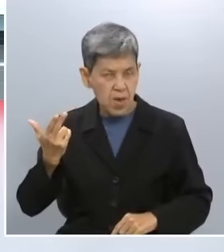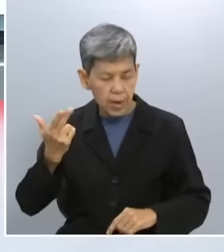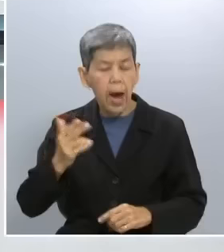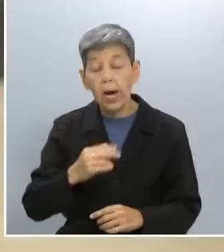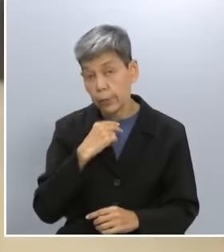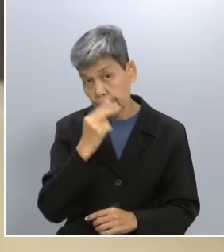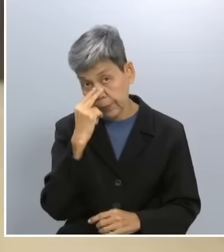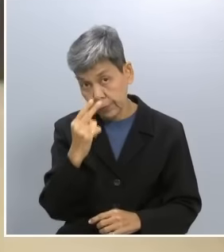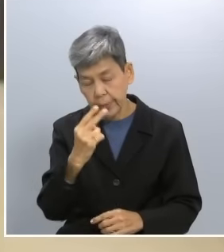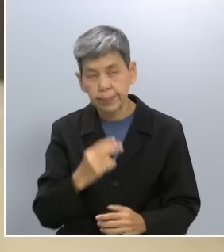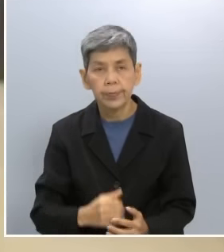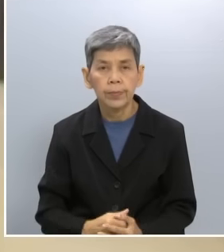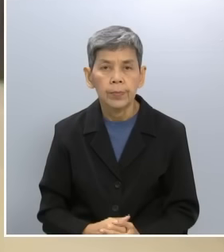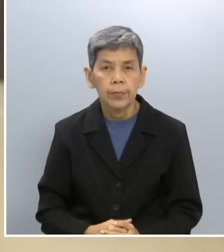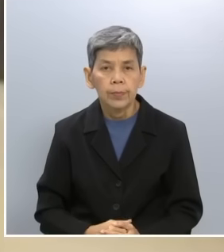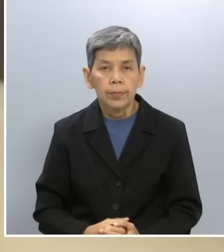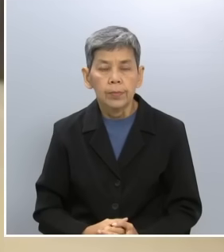ไปดูหน่อยคุณผู้ชมครับ